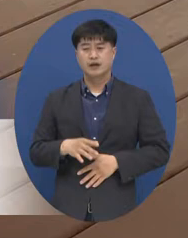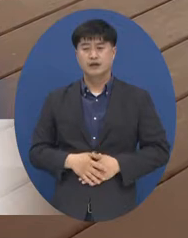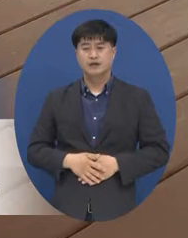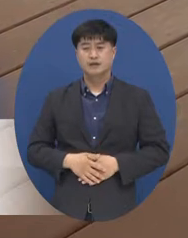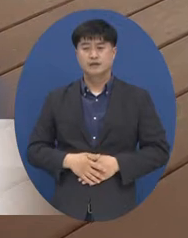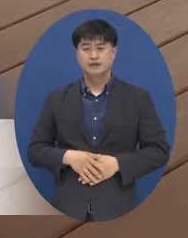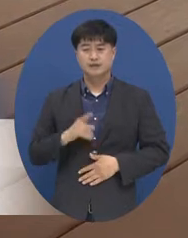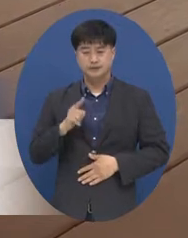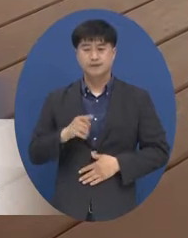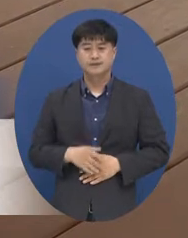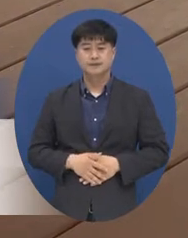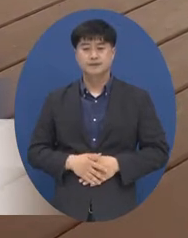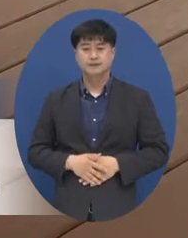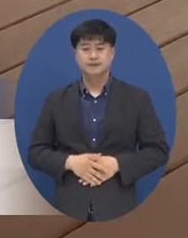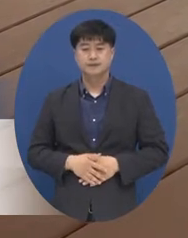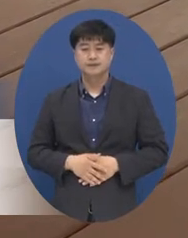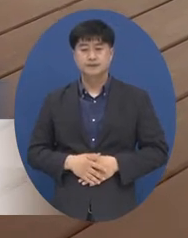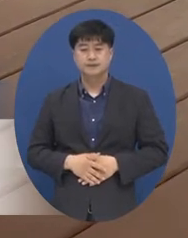안 해주냐고